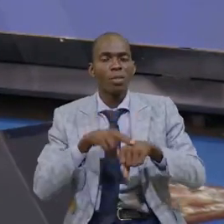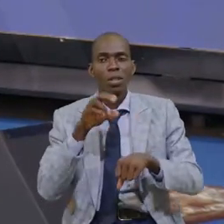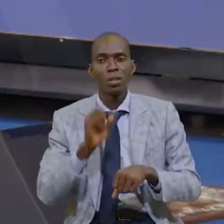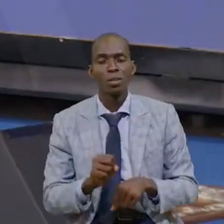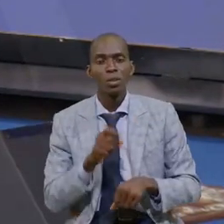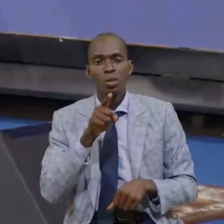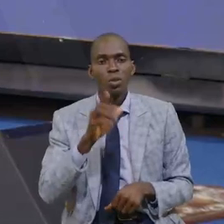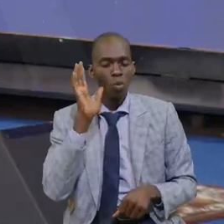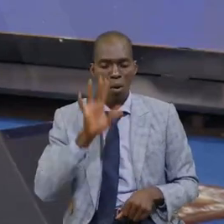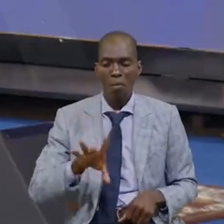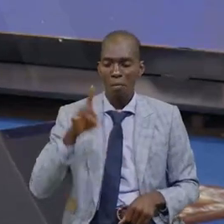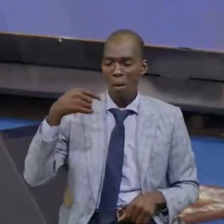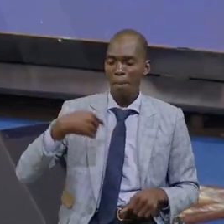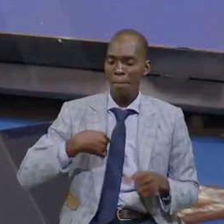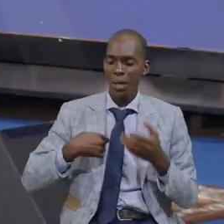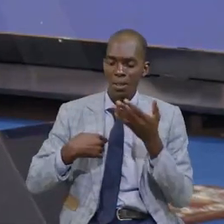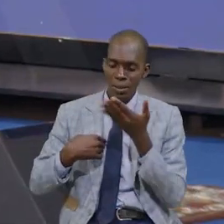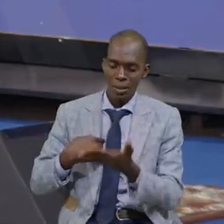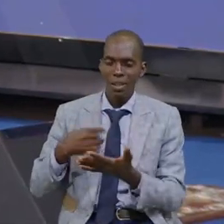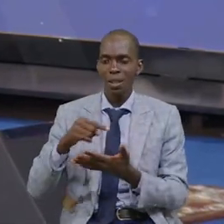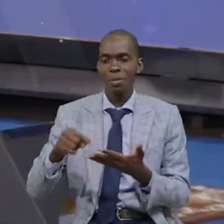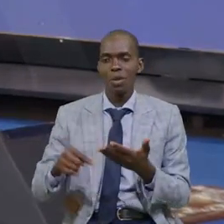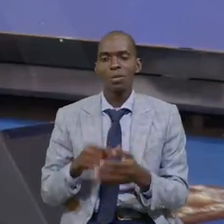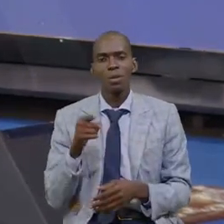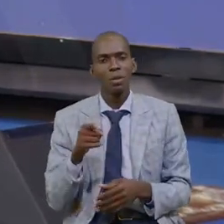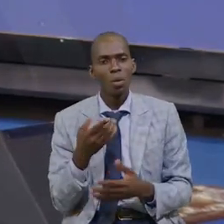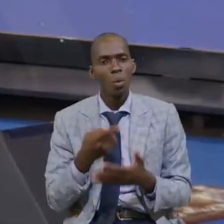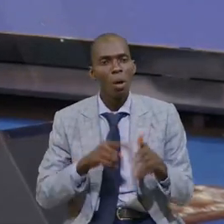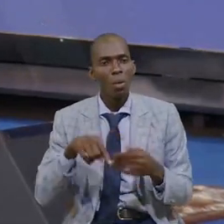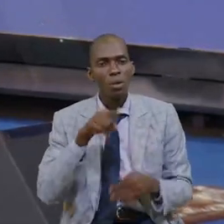nations, tu me verras là-bas parmi eux.